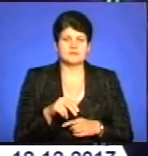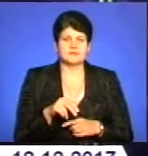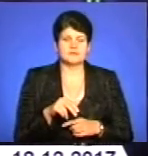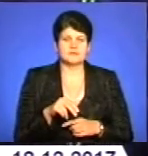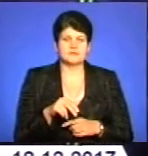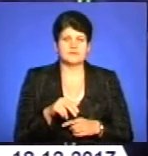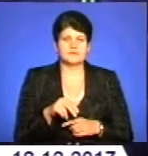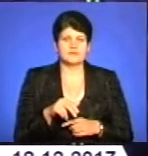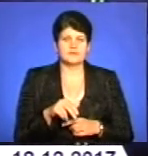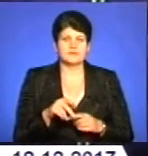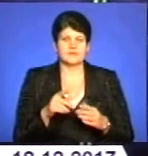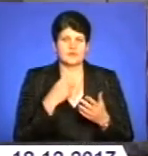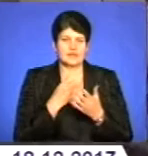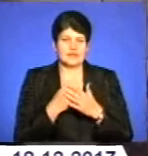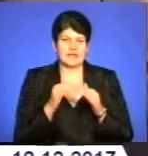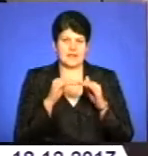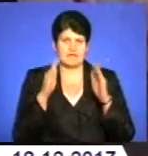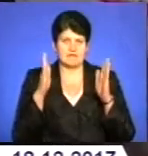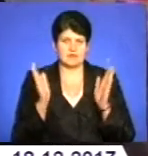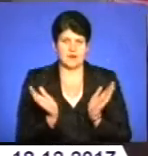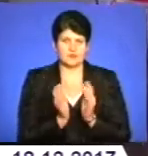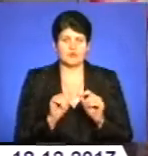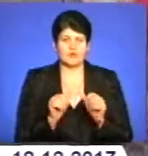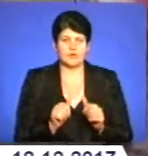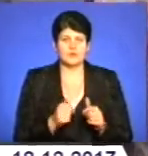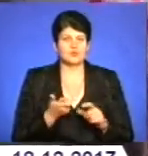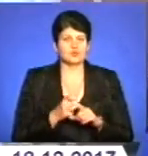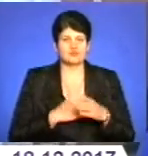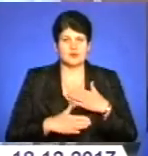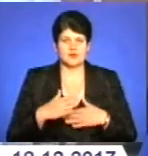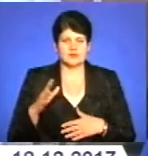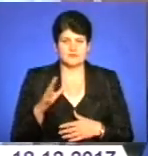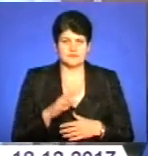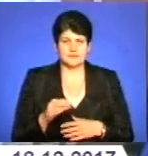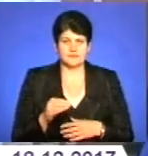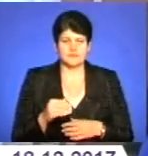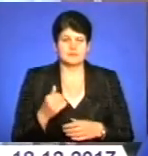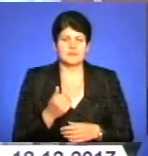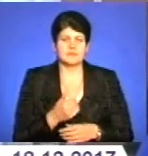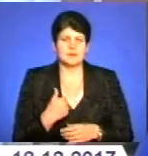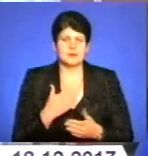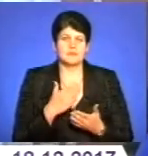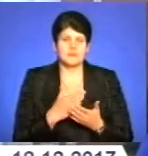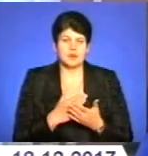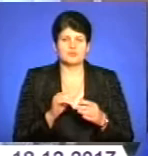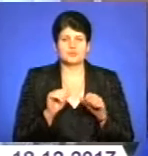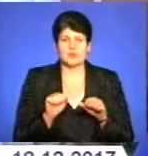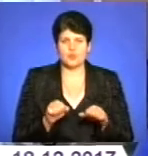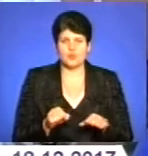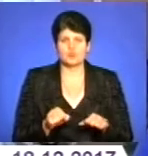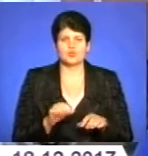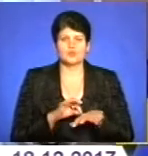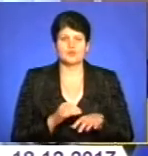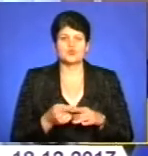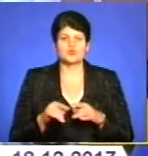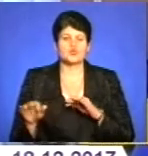віді квадратної форми. Зараз приходимо, ми дуже раді, дякуємо всім. Ми, власне, маємо нагоду, проводячи цю акцію,